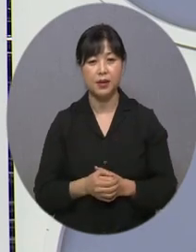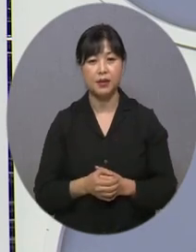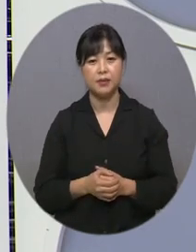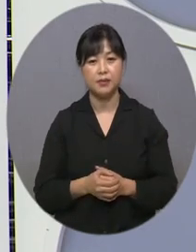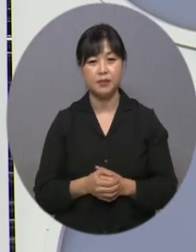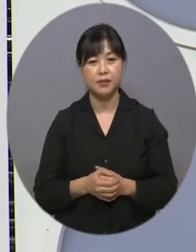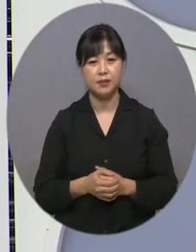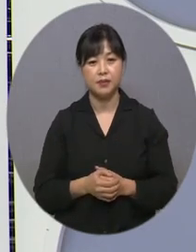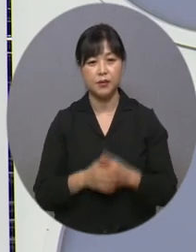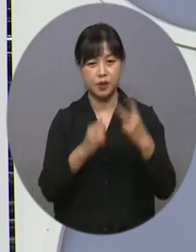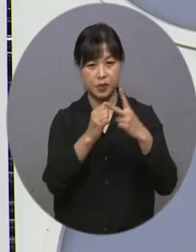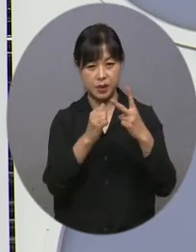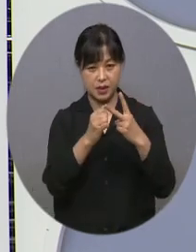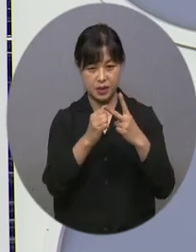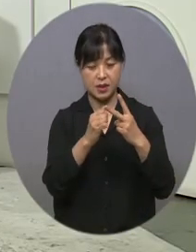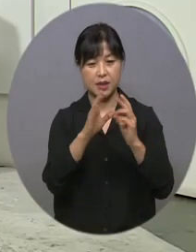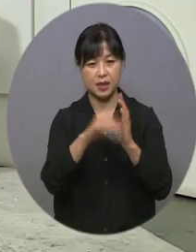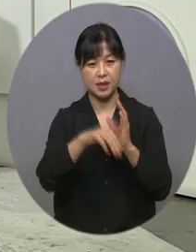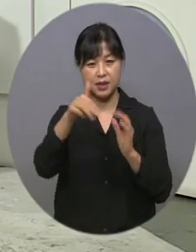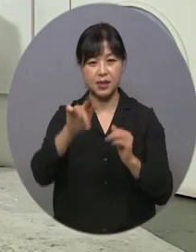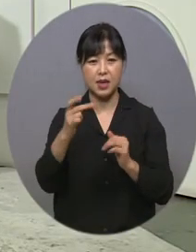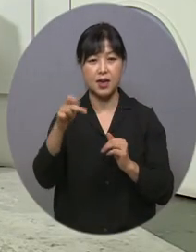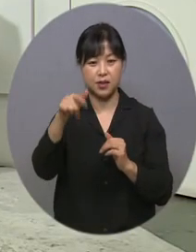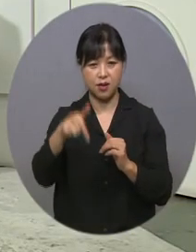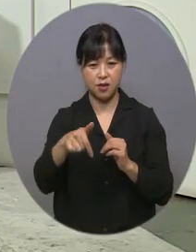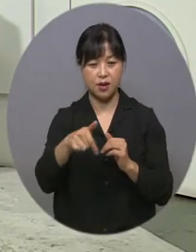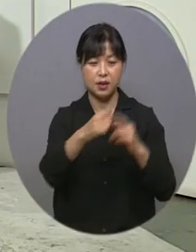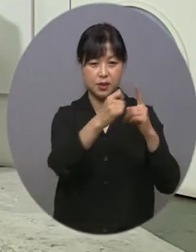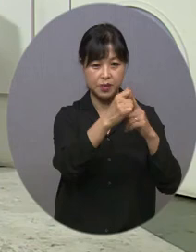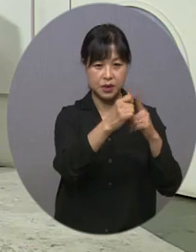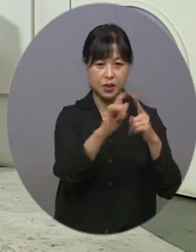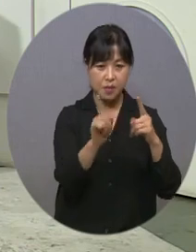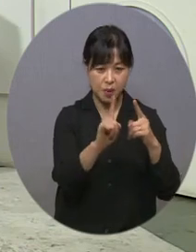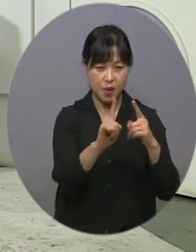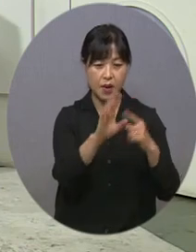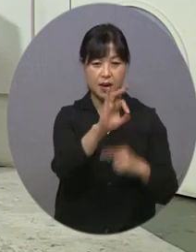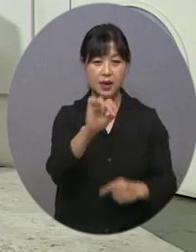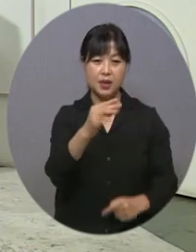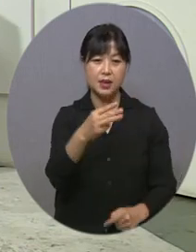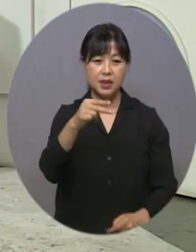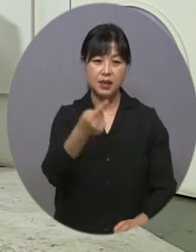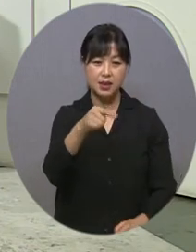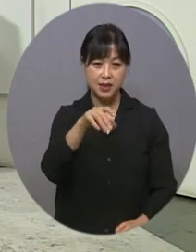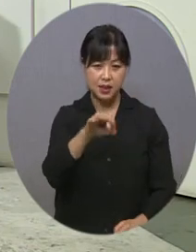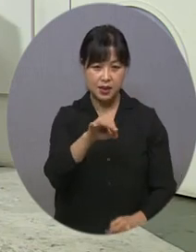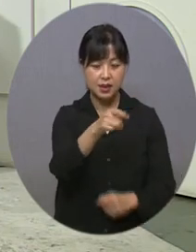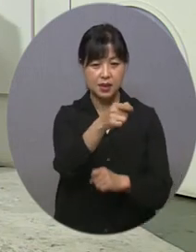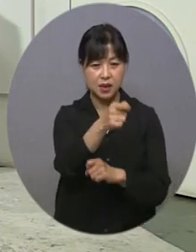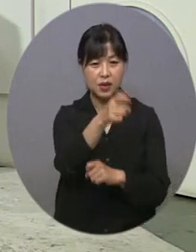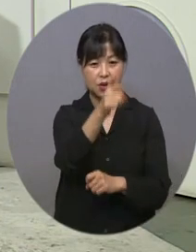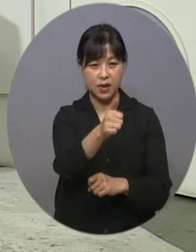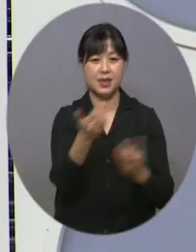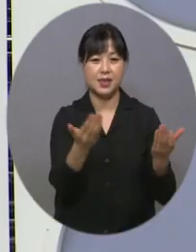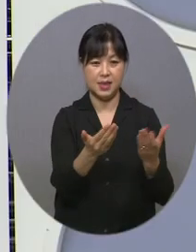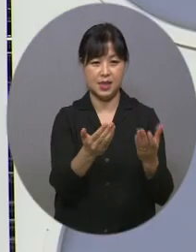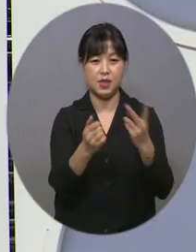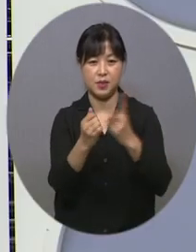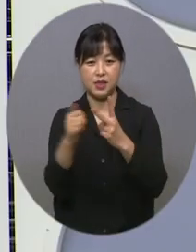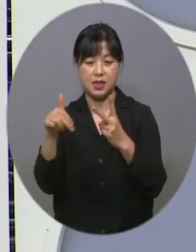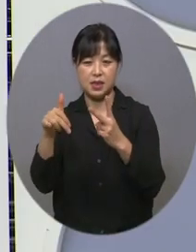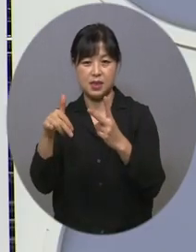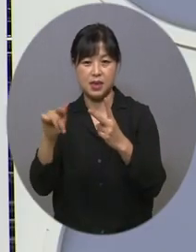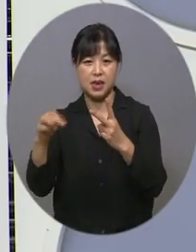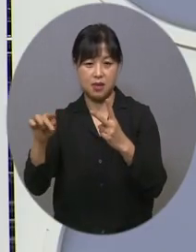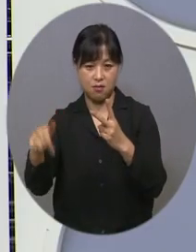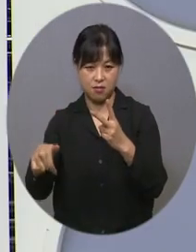그때는 이제 두 번째 근무할 때 차석이었습니다. 아. 예, 첫 번째는 이제 1등 서기관이었고. 예. 그래서 체코에 근무를